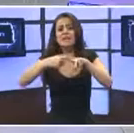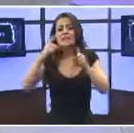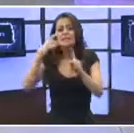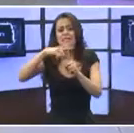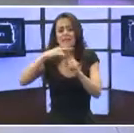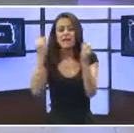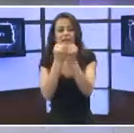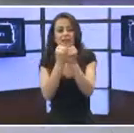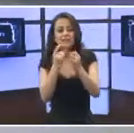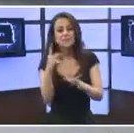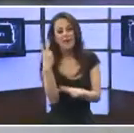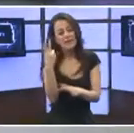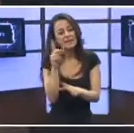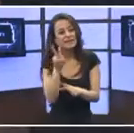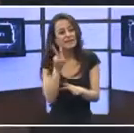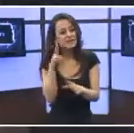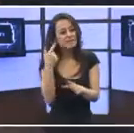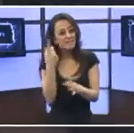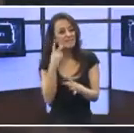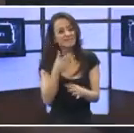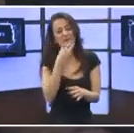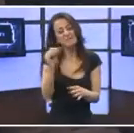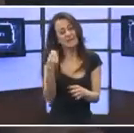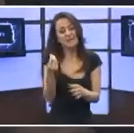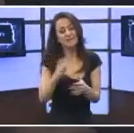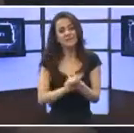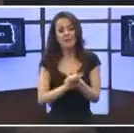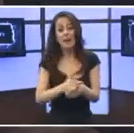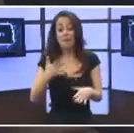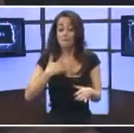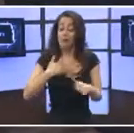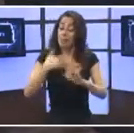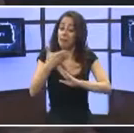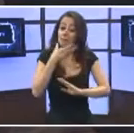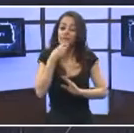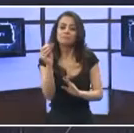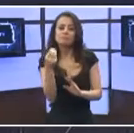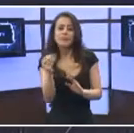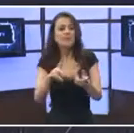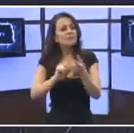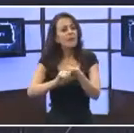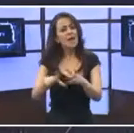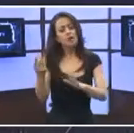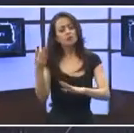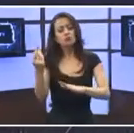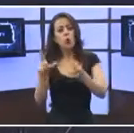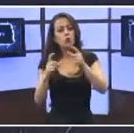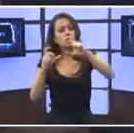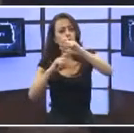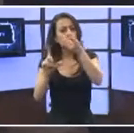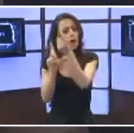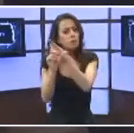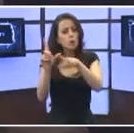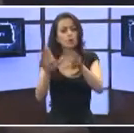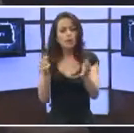ikimiz de genç duruyoruz en azından. Çok şükür. Kesinlikle Sedat öyle. Bey kardeşim gençsiniz benden zaten çok genç de. Estağfurullah. Ve birçok sosyal sorumluluk projesine birlikte